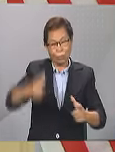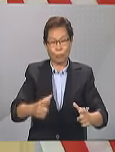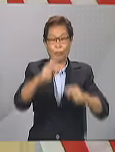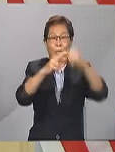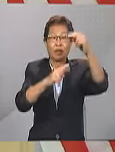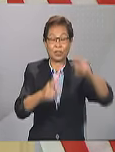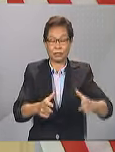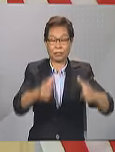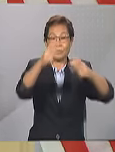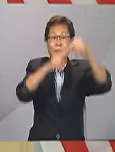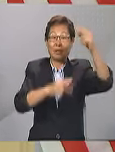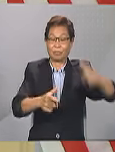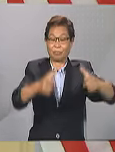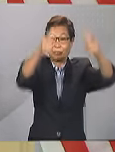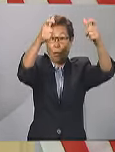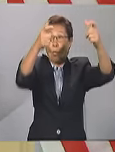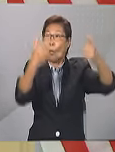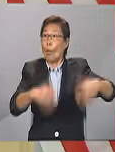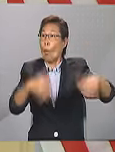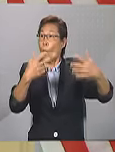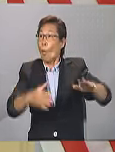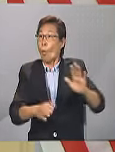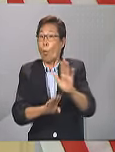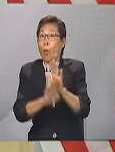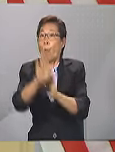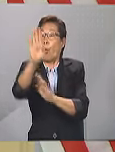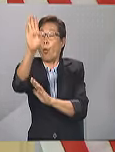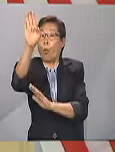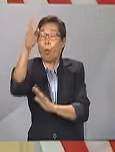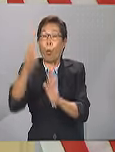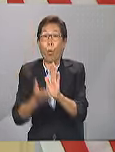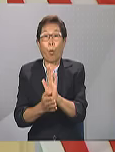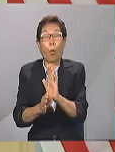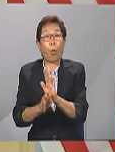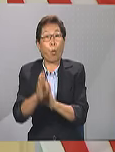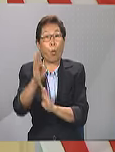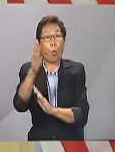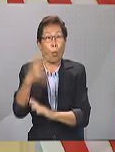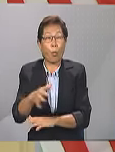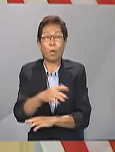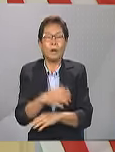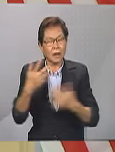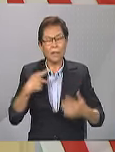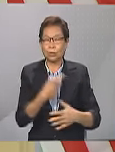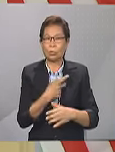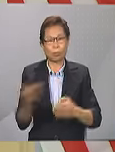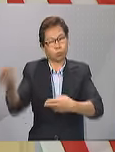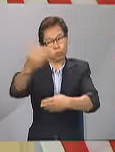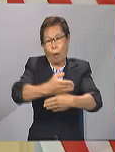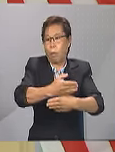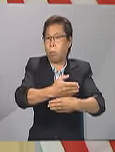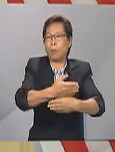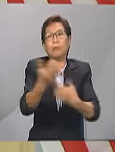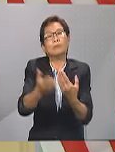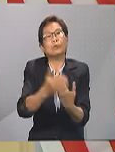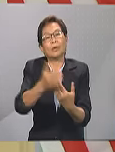ada kenaikan mendadak di dalam di dekat qt dah London mereka tuh jadi lebih